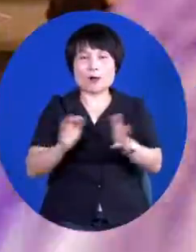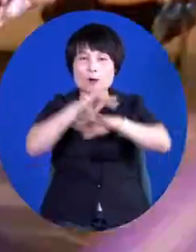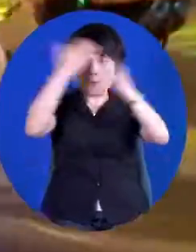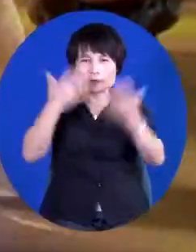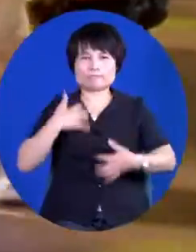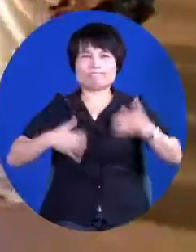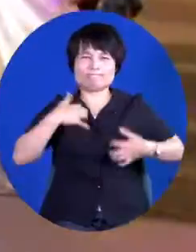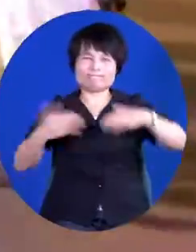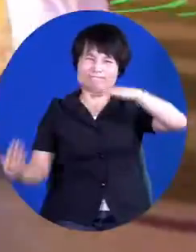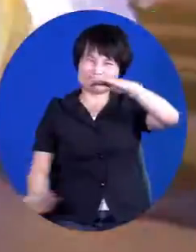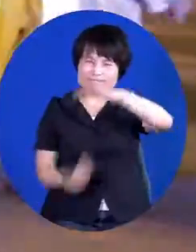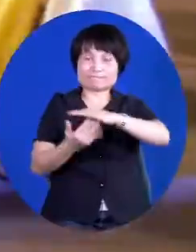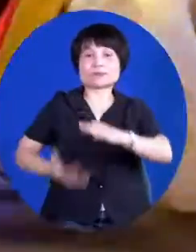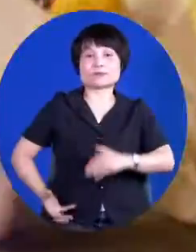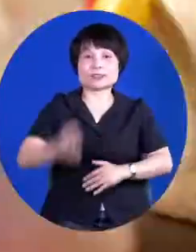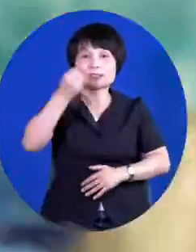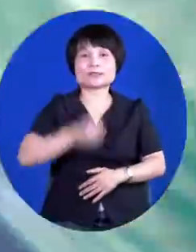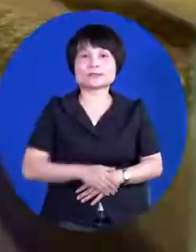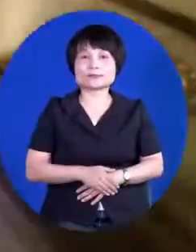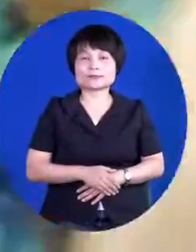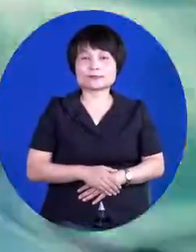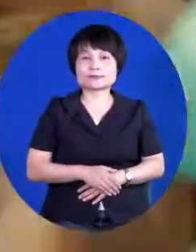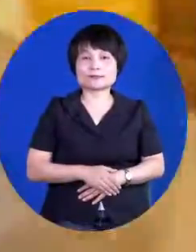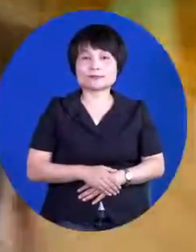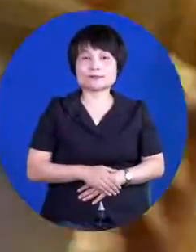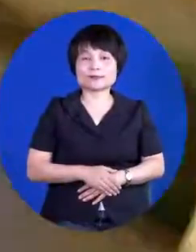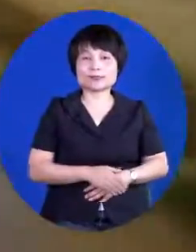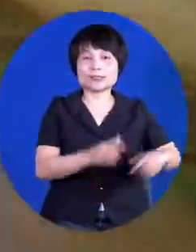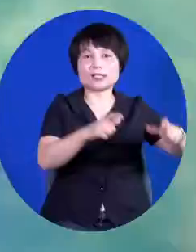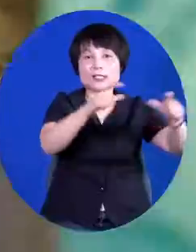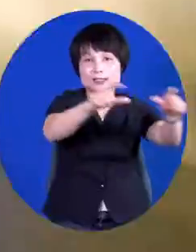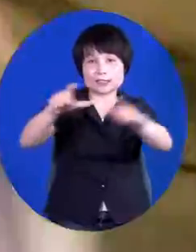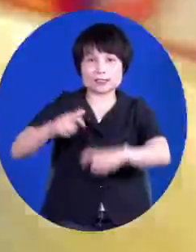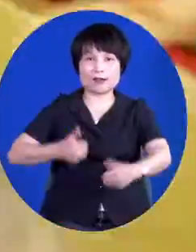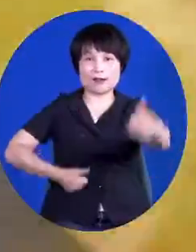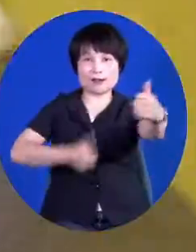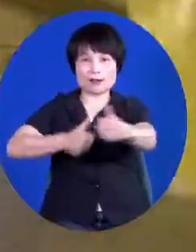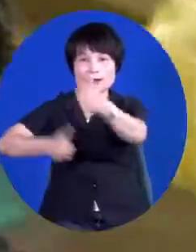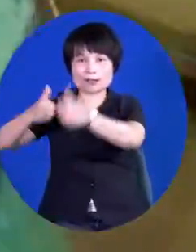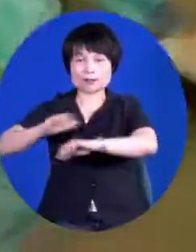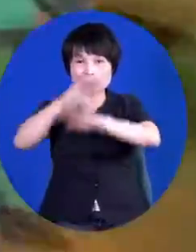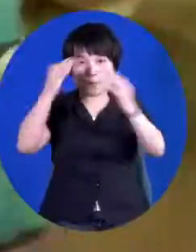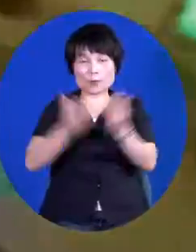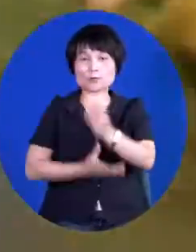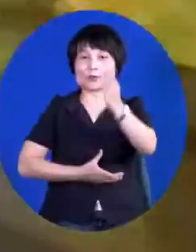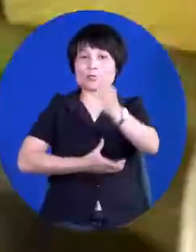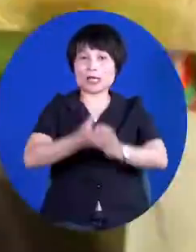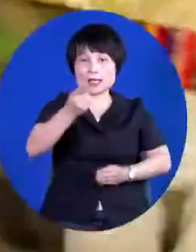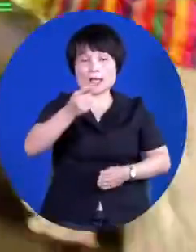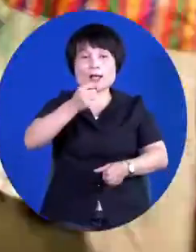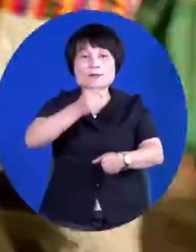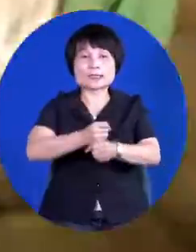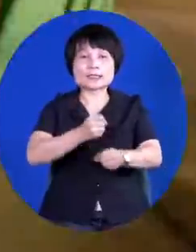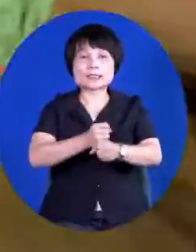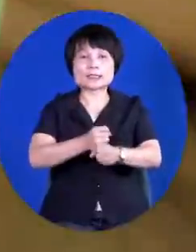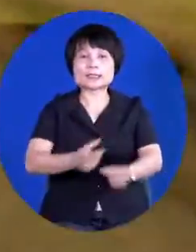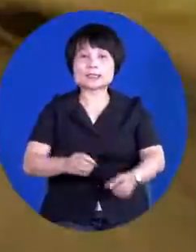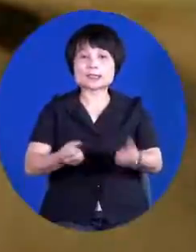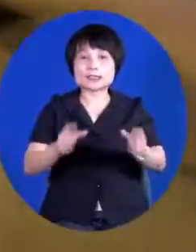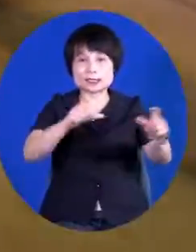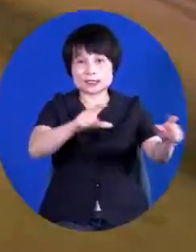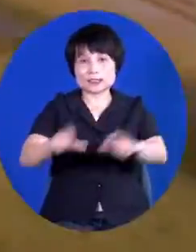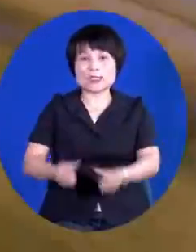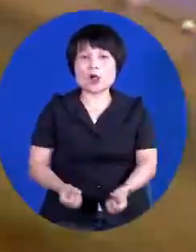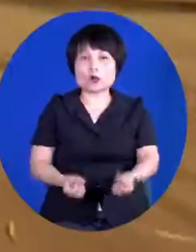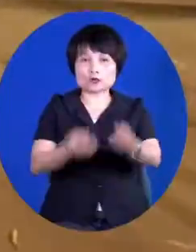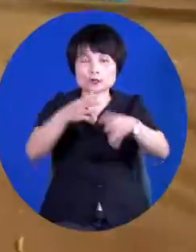큰 호응을 얻은 것이 특징입니다. 지역권 선의의 경쟁을 통해 모두가 하나 되는 축제로 만들기 위해 시작한 웅진성